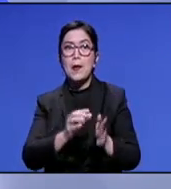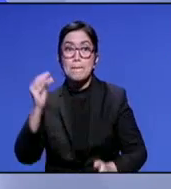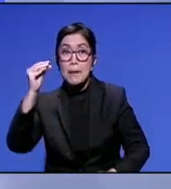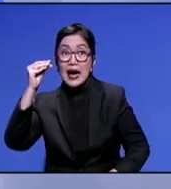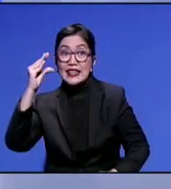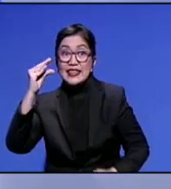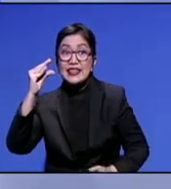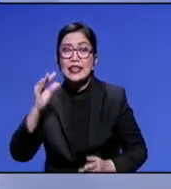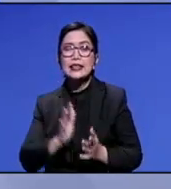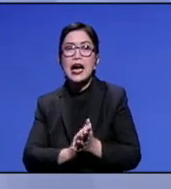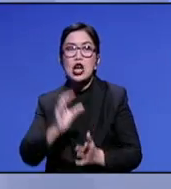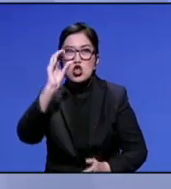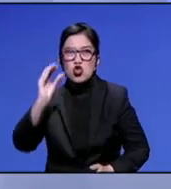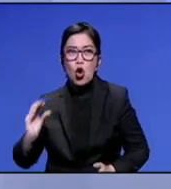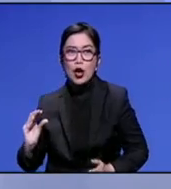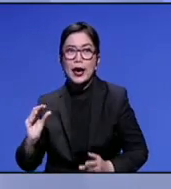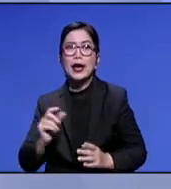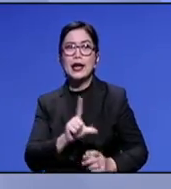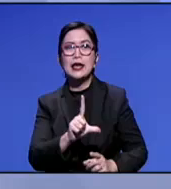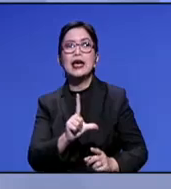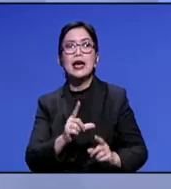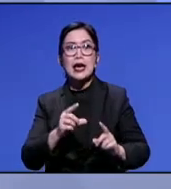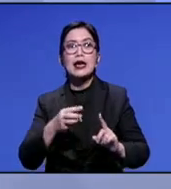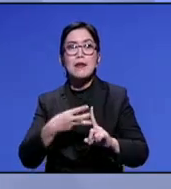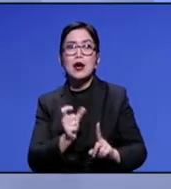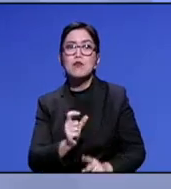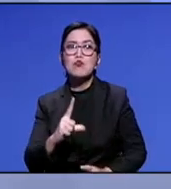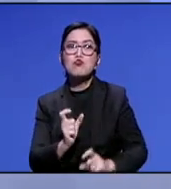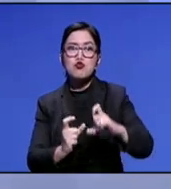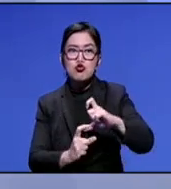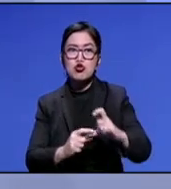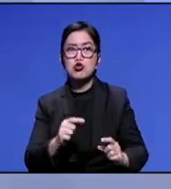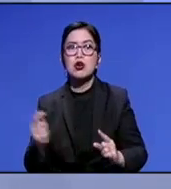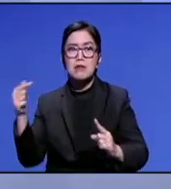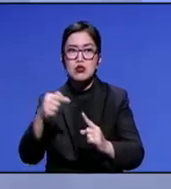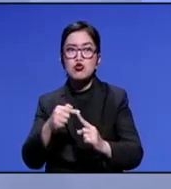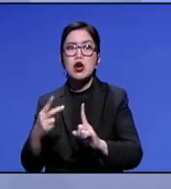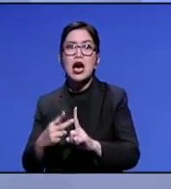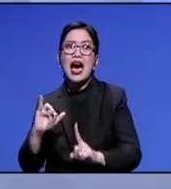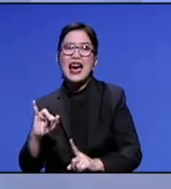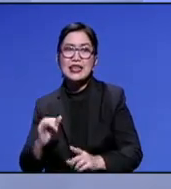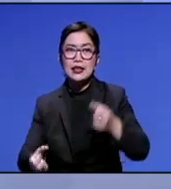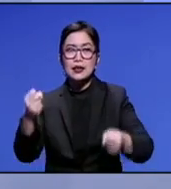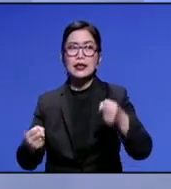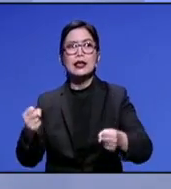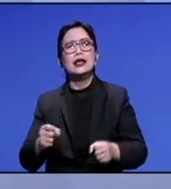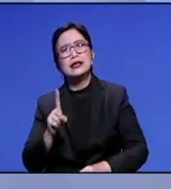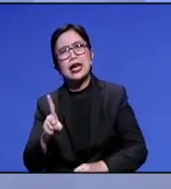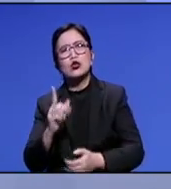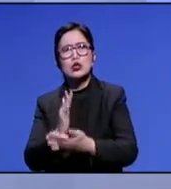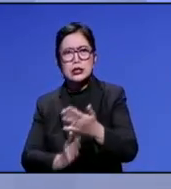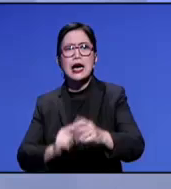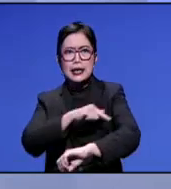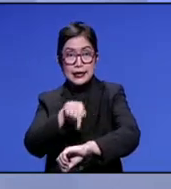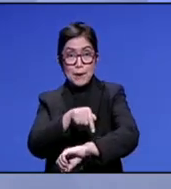hari dari Lebak Bulus hingga Bundaran HI Butuh waktu hingga 1 Seteng jam jika menggunakan kendaraan pribadi nah sementar Ara dengan